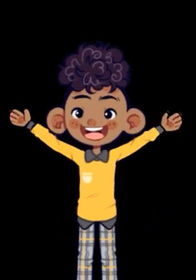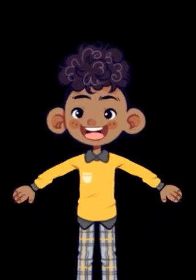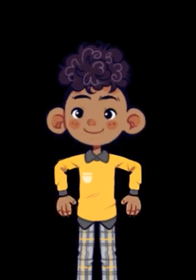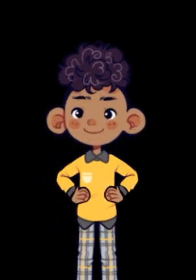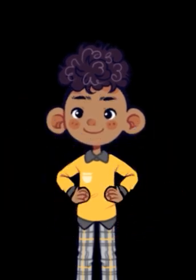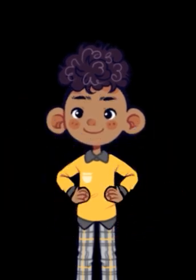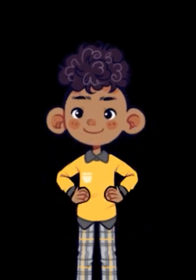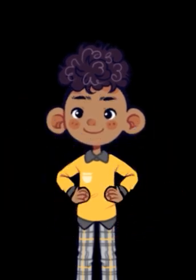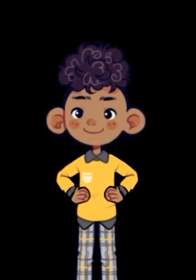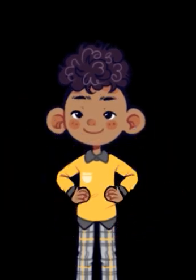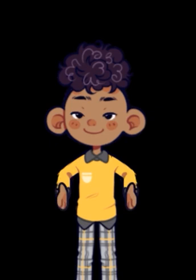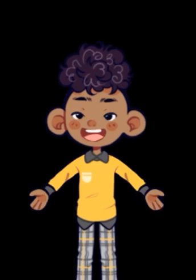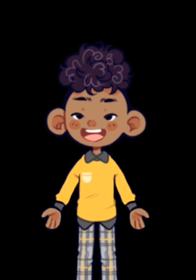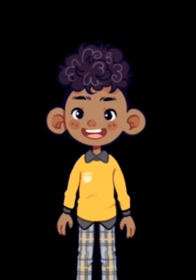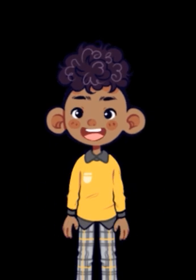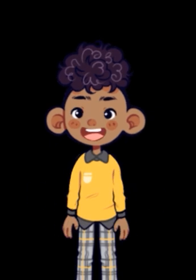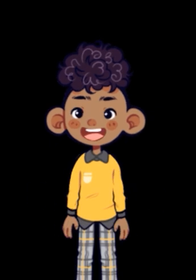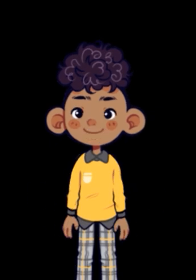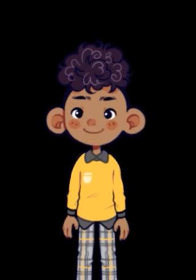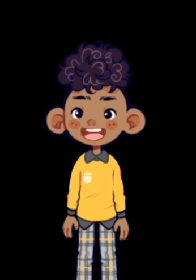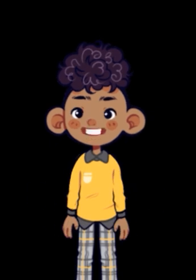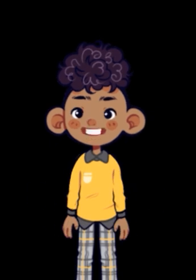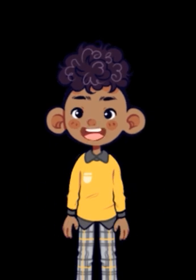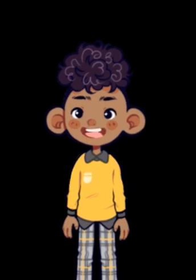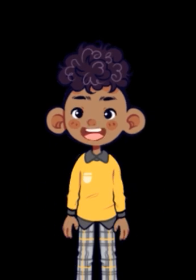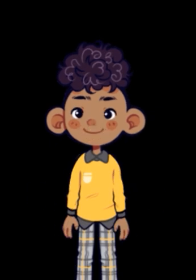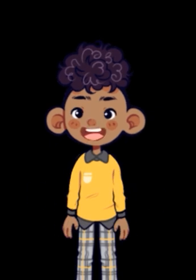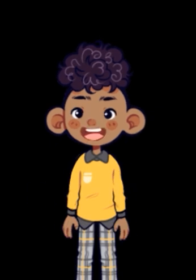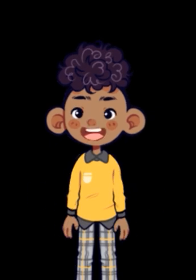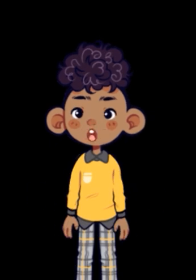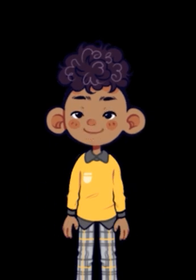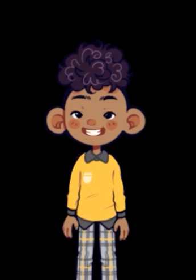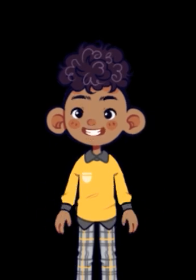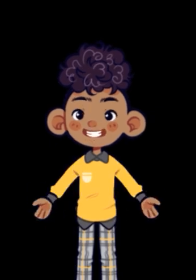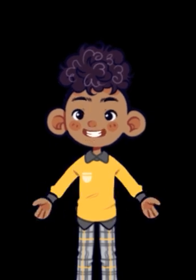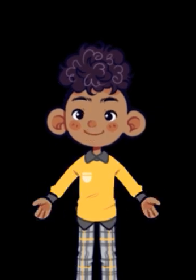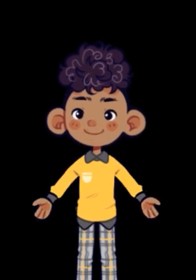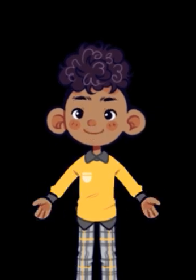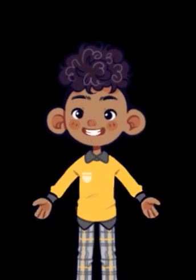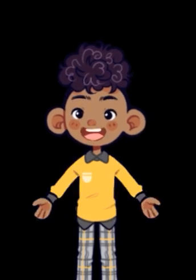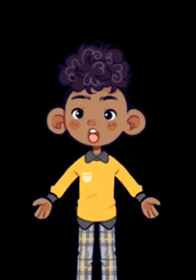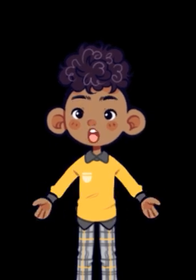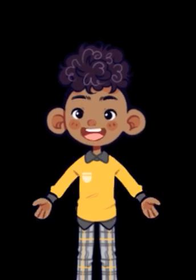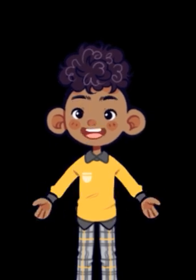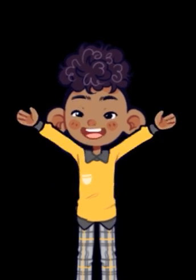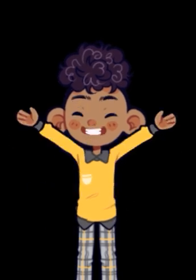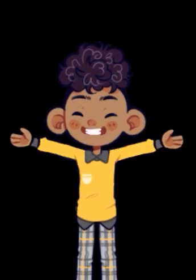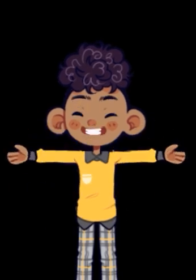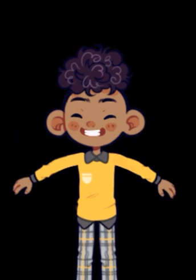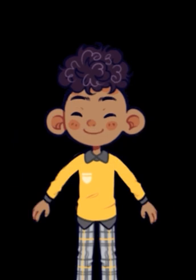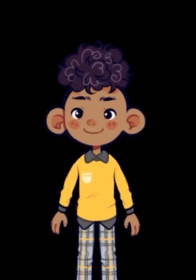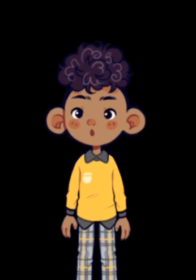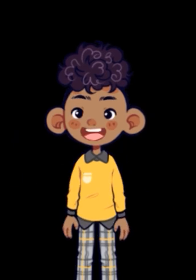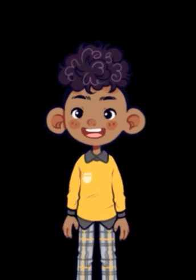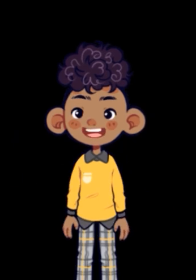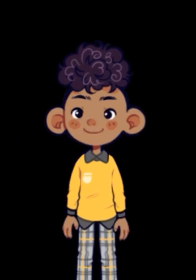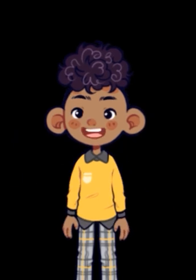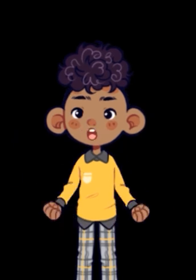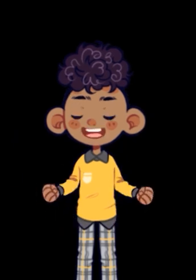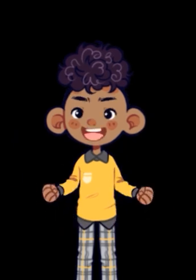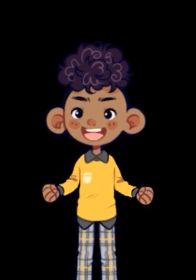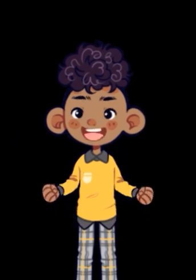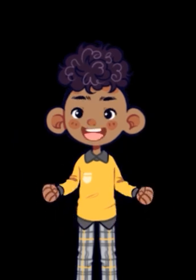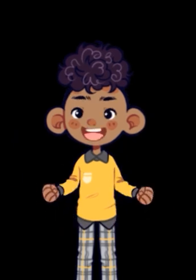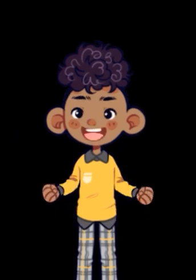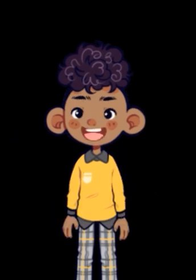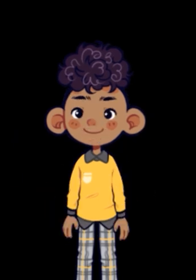jugar! A casa, al pati, a la plaça, on sigui, i a l'hora que sigui, jugues el millor